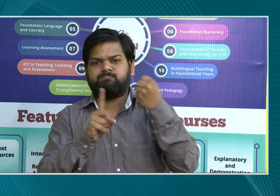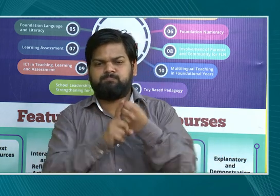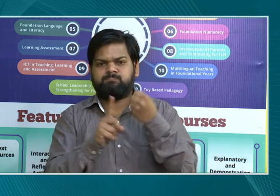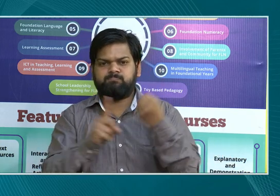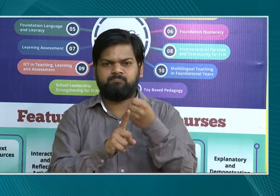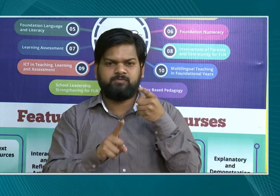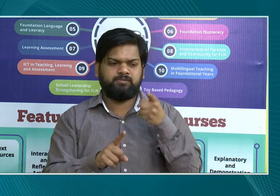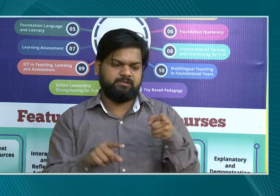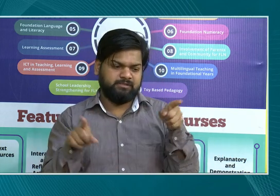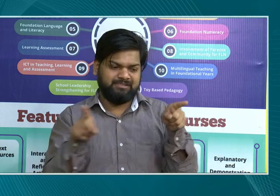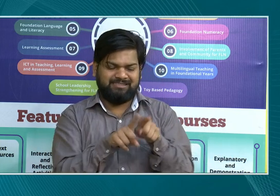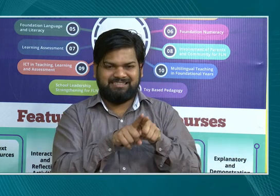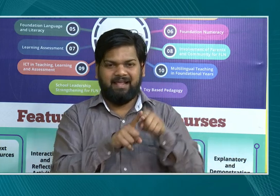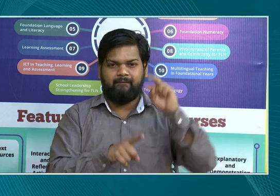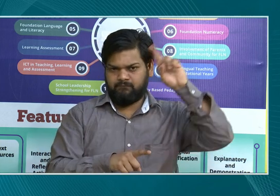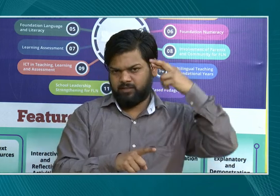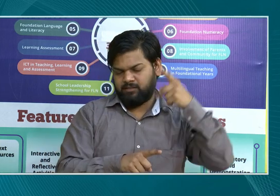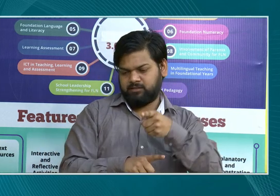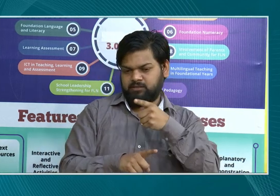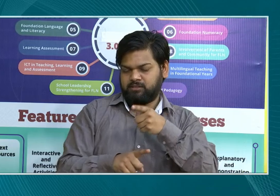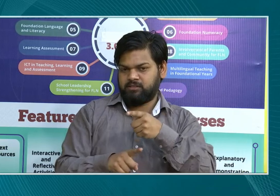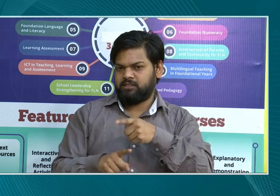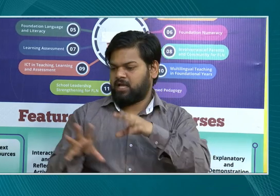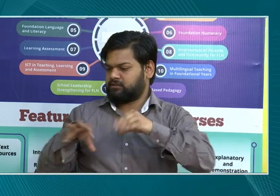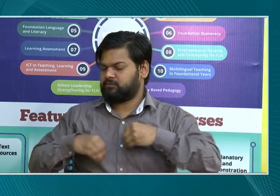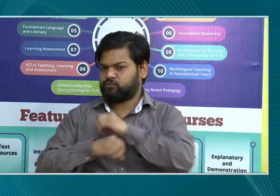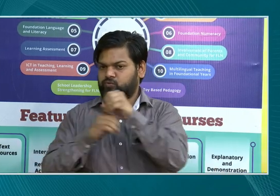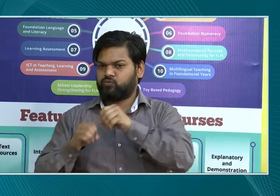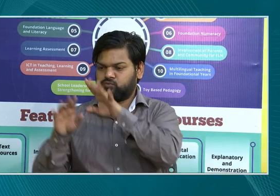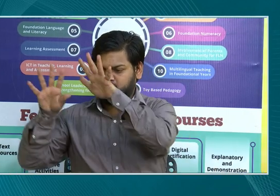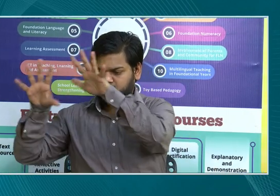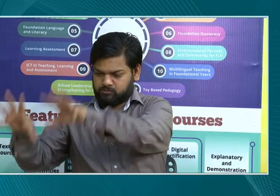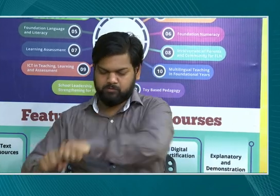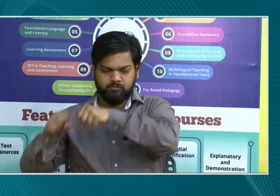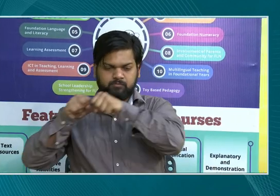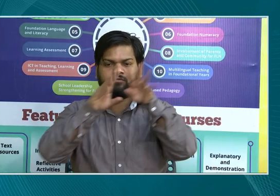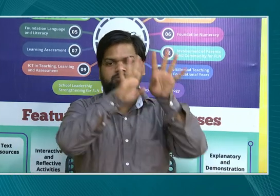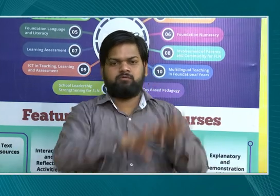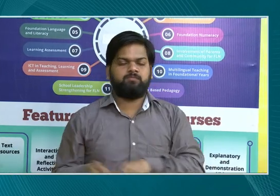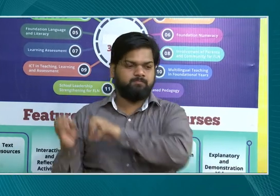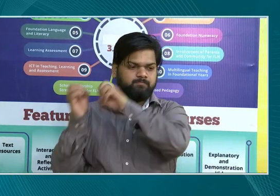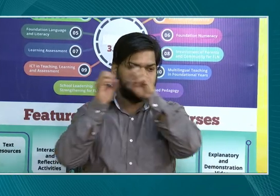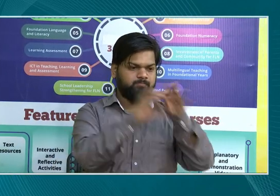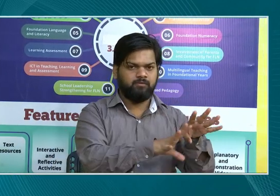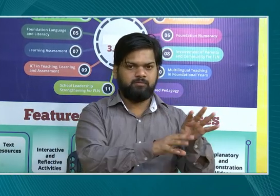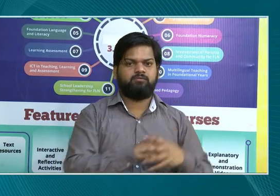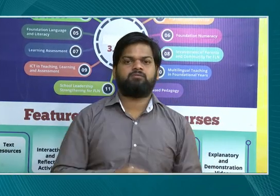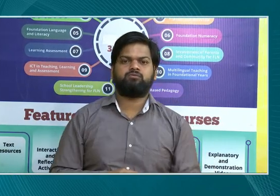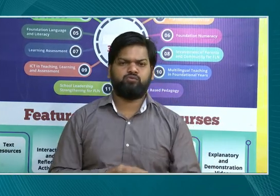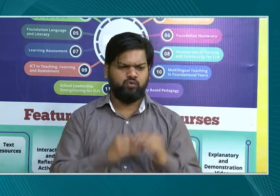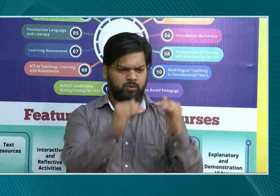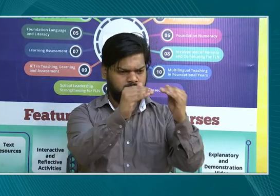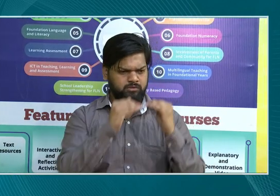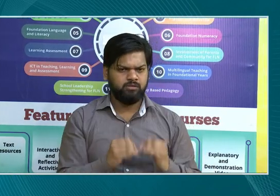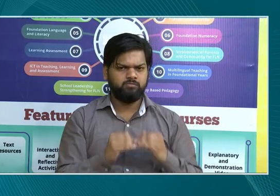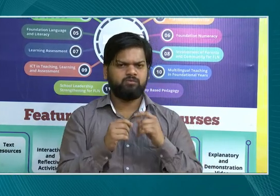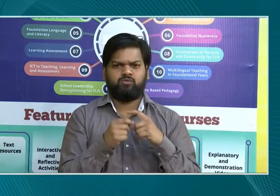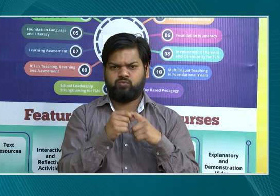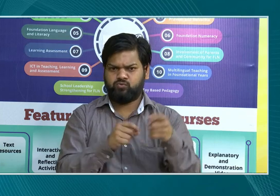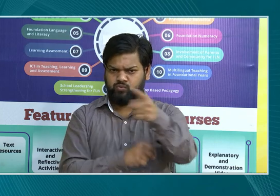इसकी इच्छा पुरी होने नहीं दी और गिरफ्तार करके ले गए अपने साथ जी अगला प्रश्न अगर आप देखेंगे की